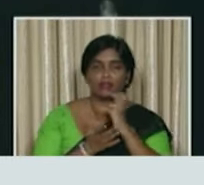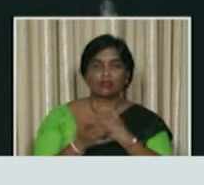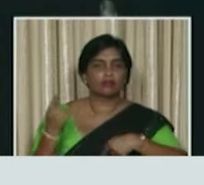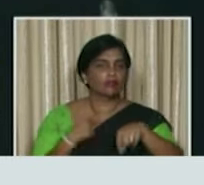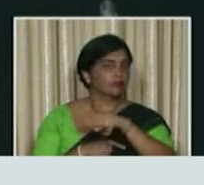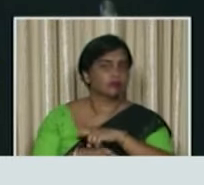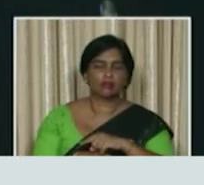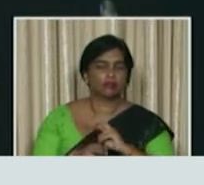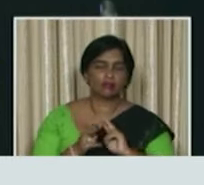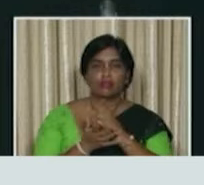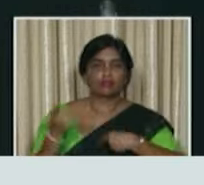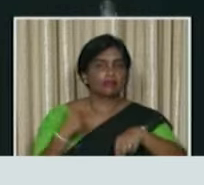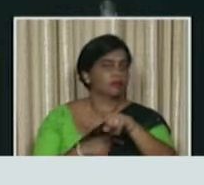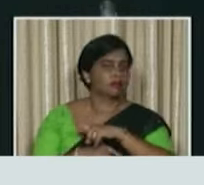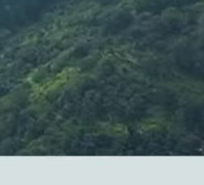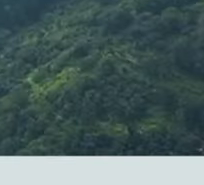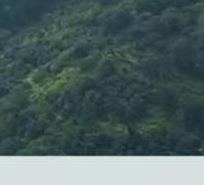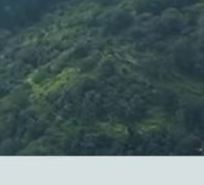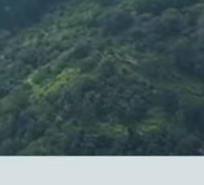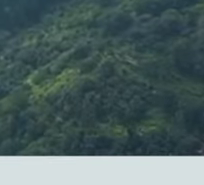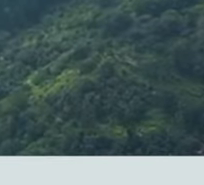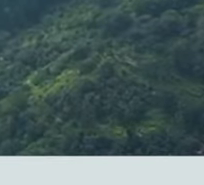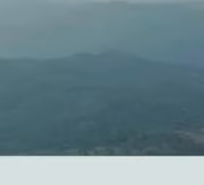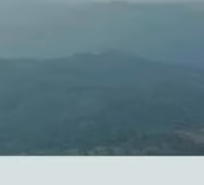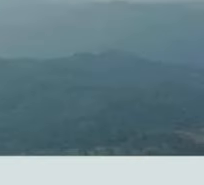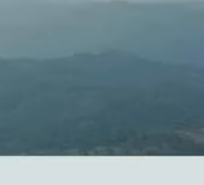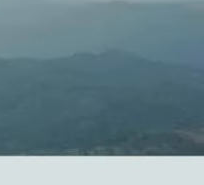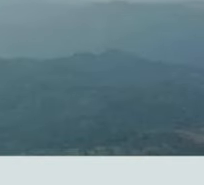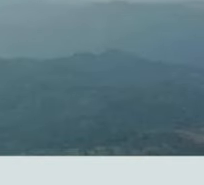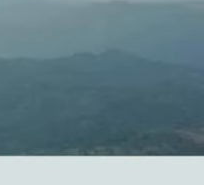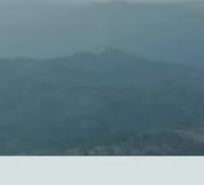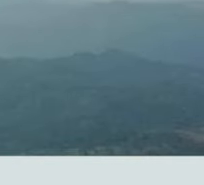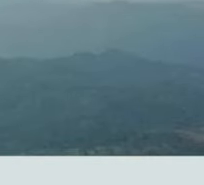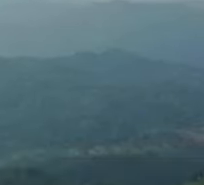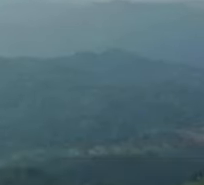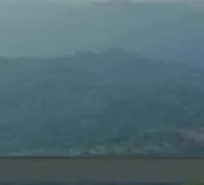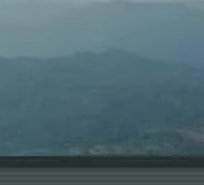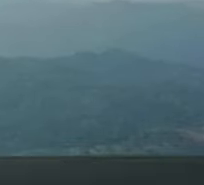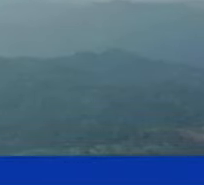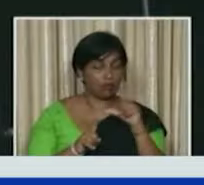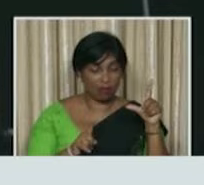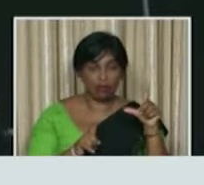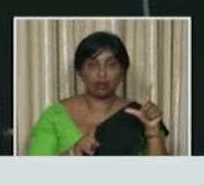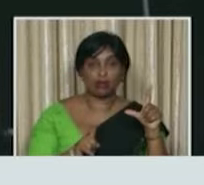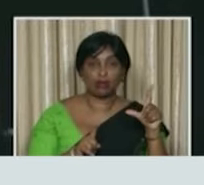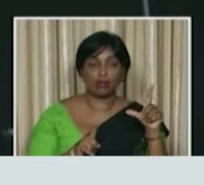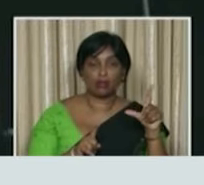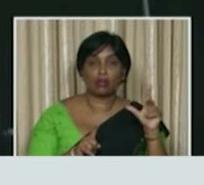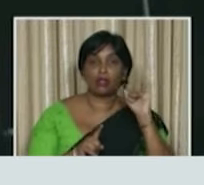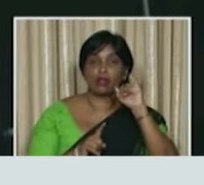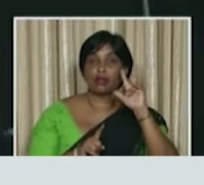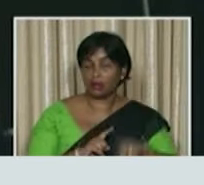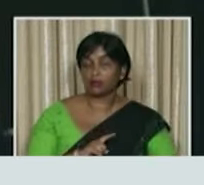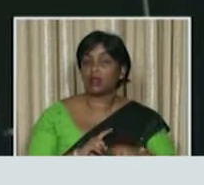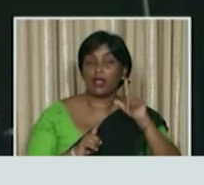ව්‍යවස්ථාදායක සභාව විසින් ප්‍රතික්ෂේප කළා තියෙනවා අම්බලුවාව අරමුදලේ කෝටි 17කට වැඩි වංචාව ගැන